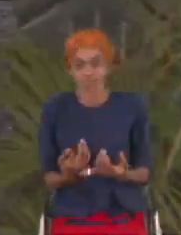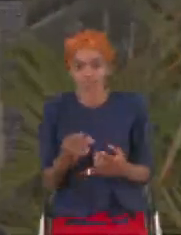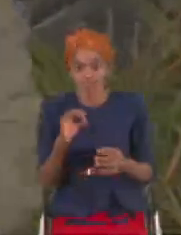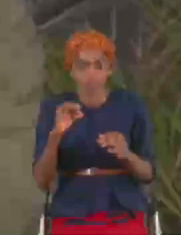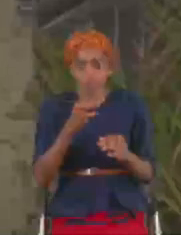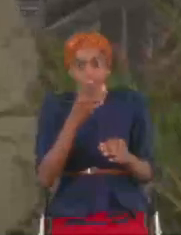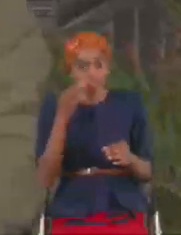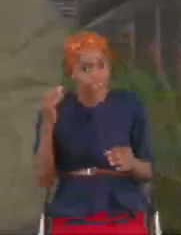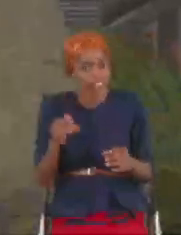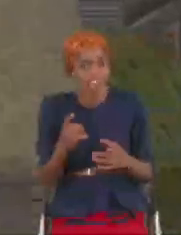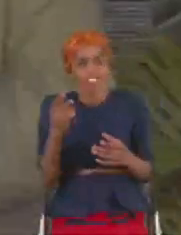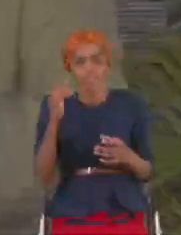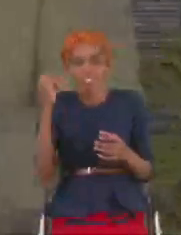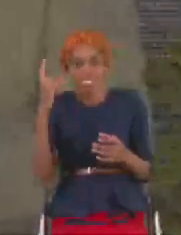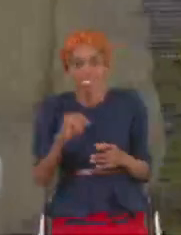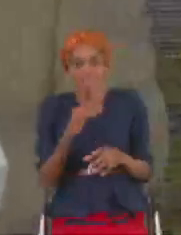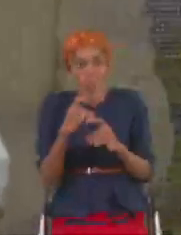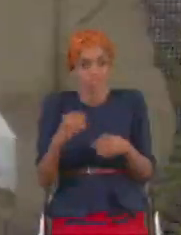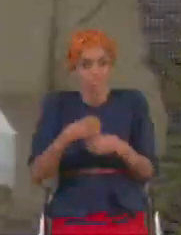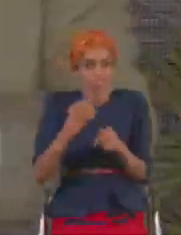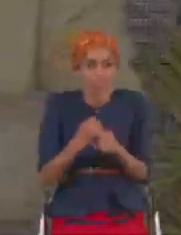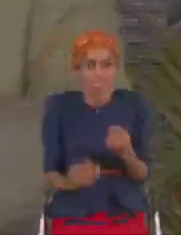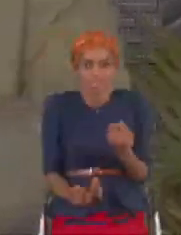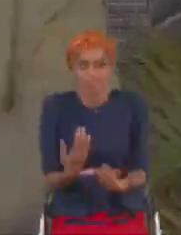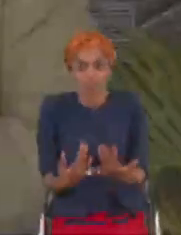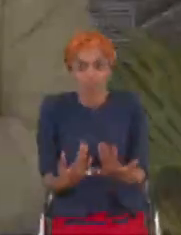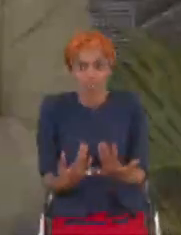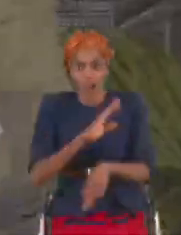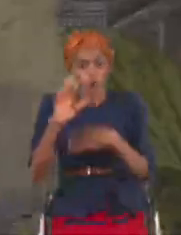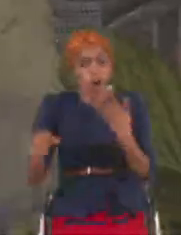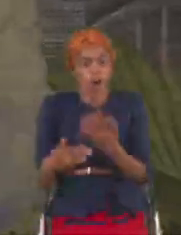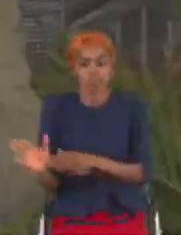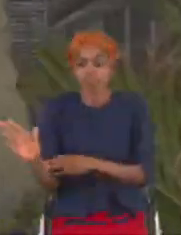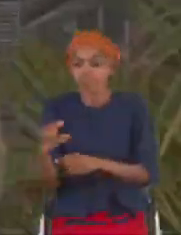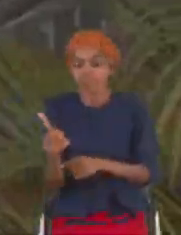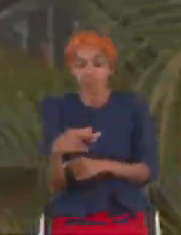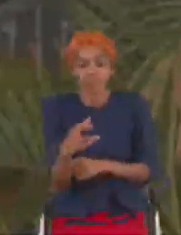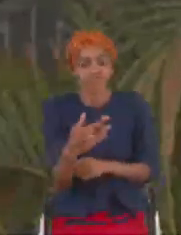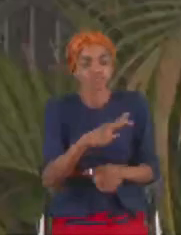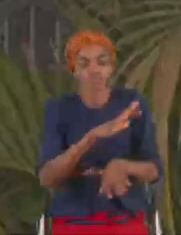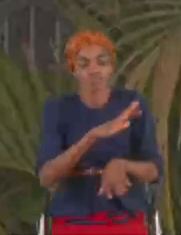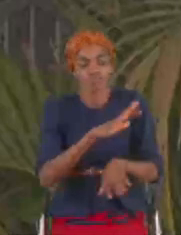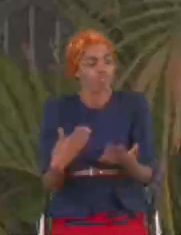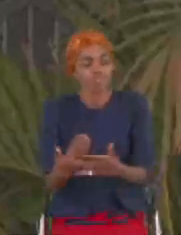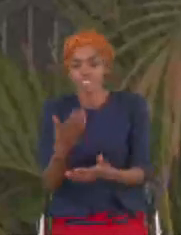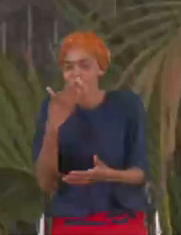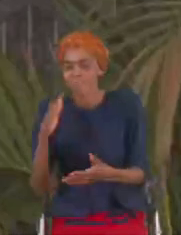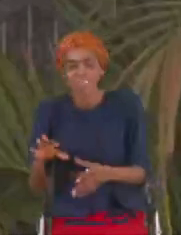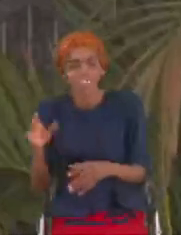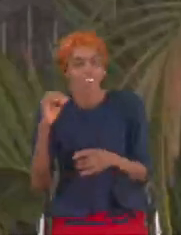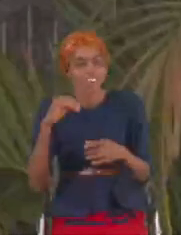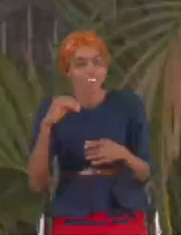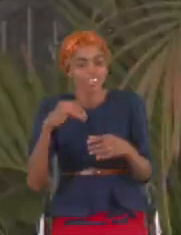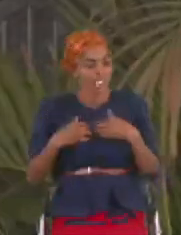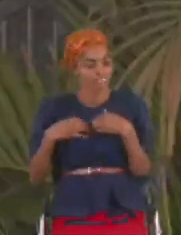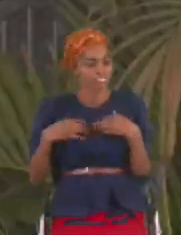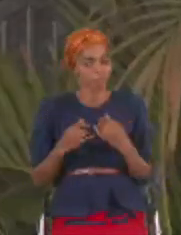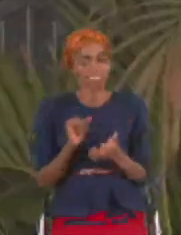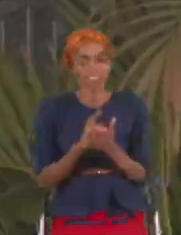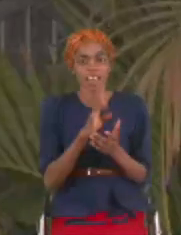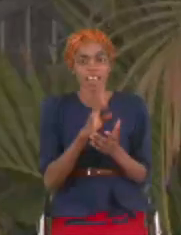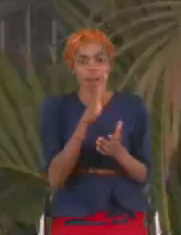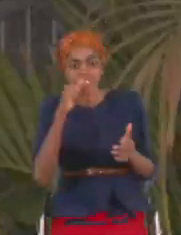quand vous faites le feu les symboles et les les rats